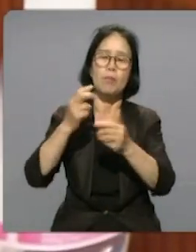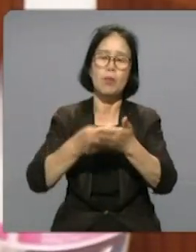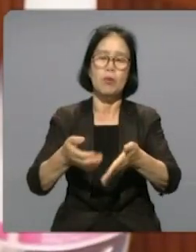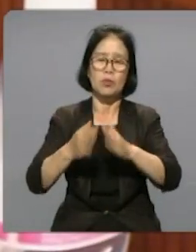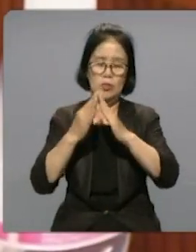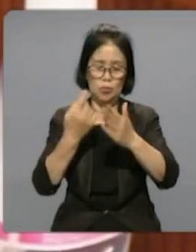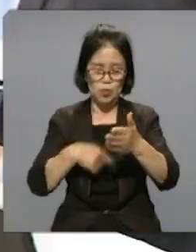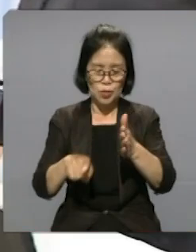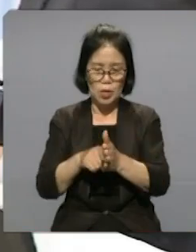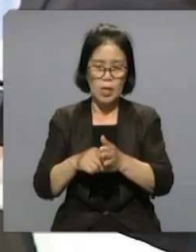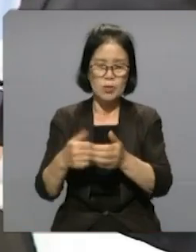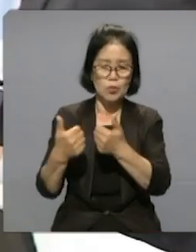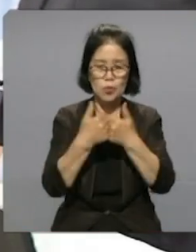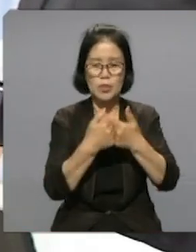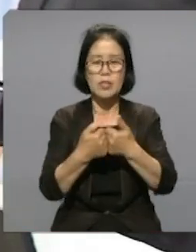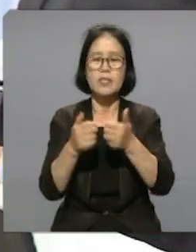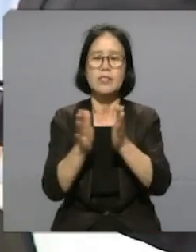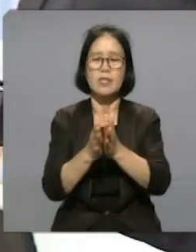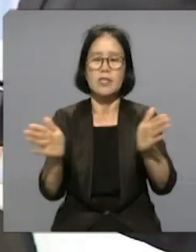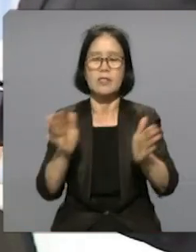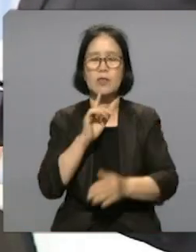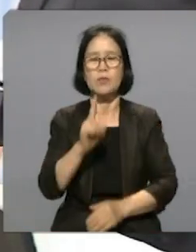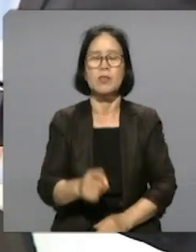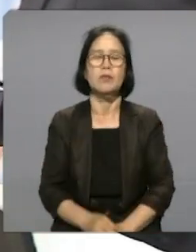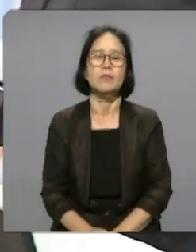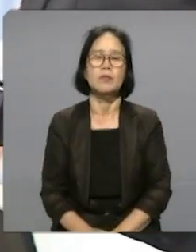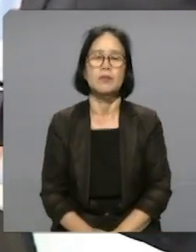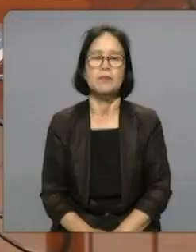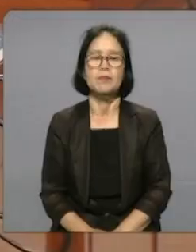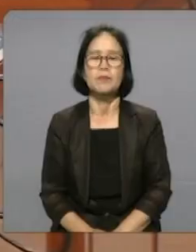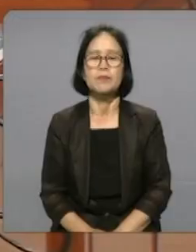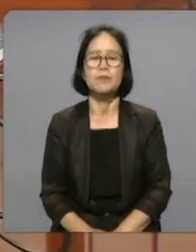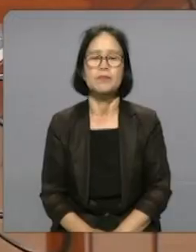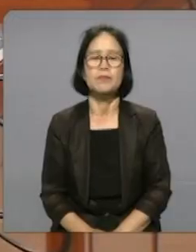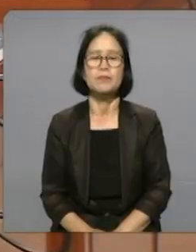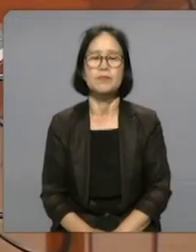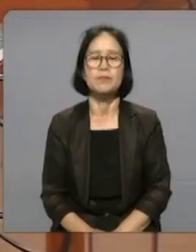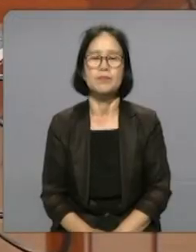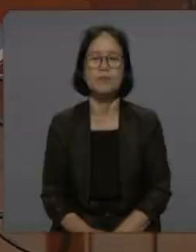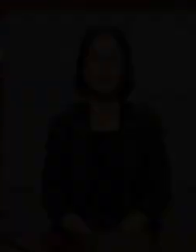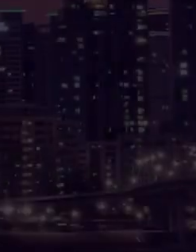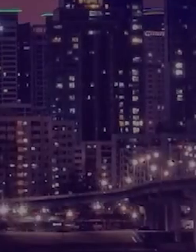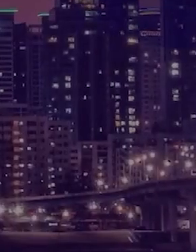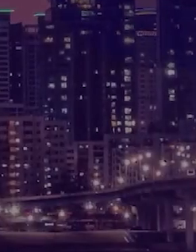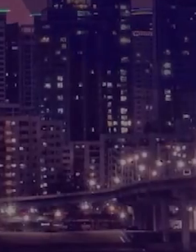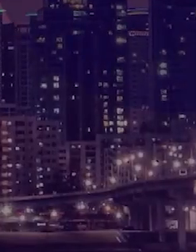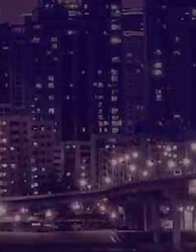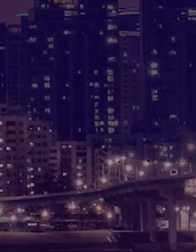본격적인 논의에 착수한다는 방침입니다. OBS 뉴스 배혜수입니다.